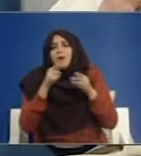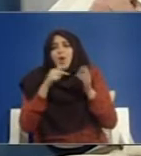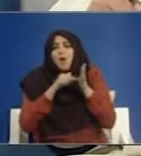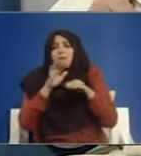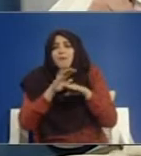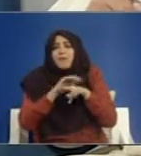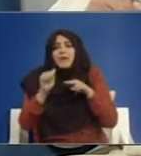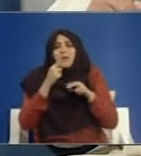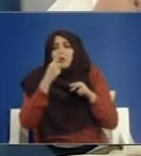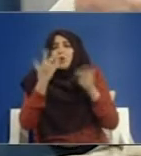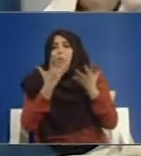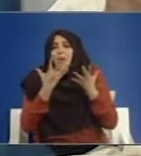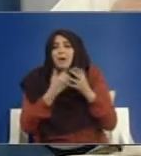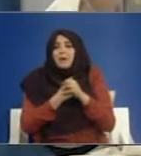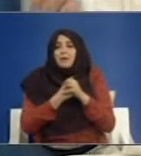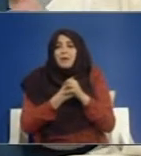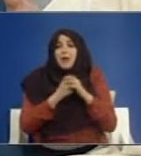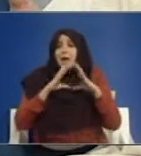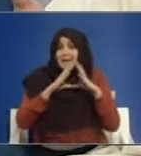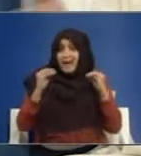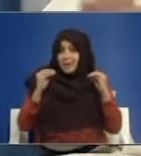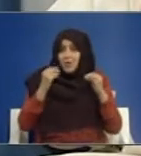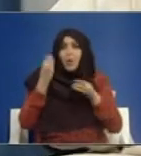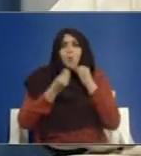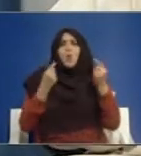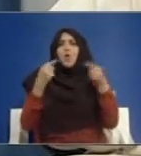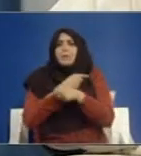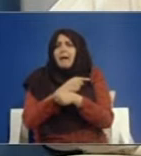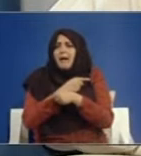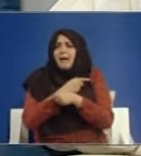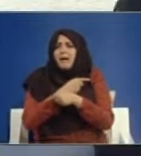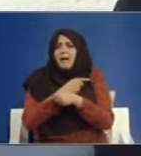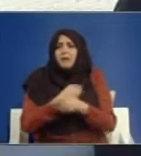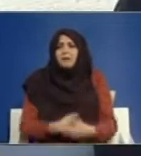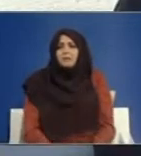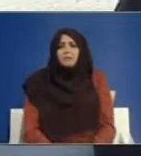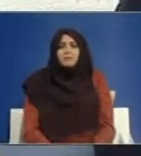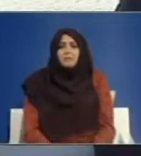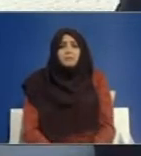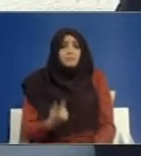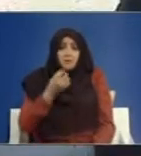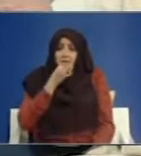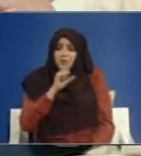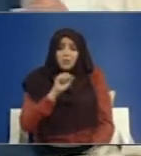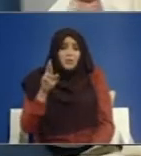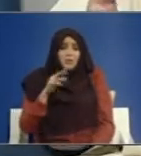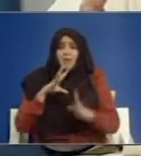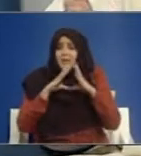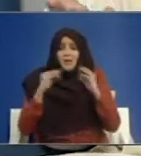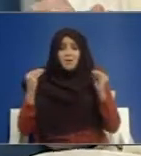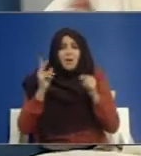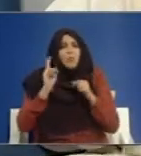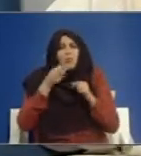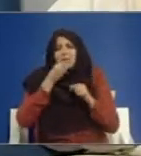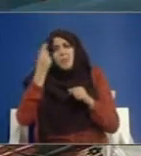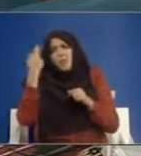تمامها؟ هل يطمئن إلى ما فعل أم يقلق مما فعل؟ بل يطمئن. يطمئن. إذن لماذا